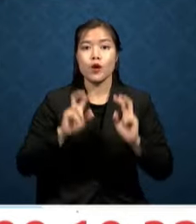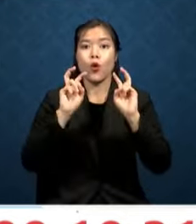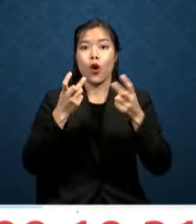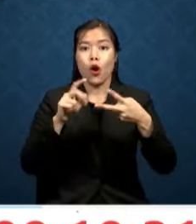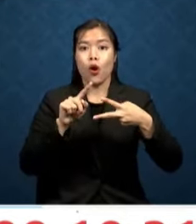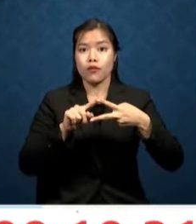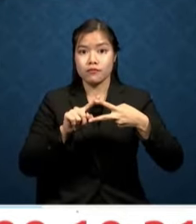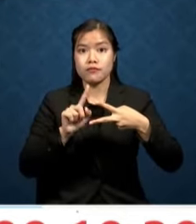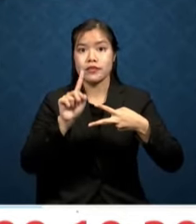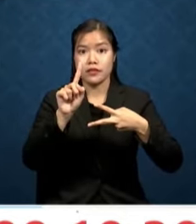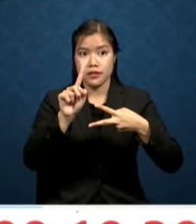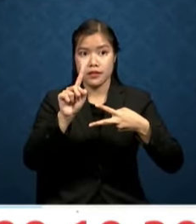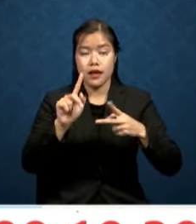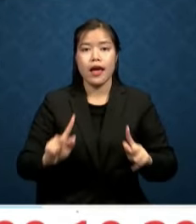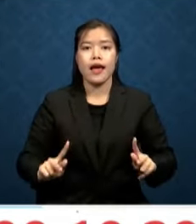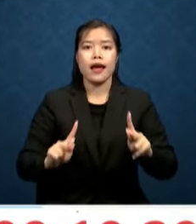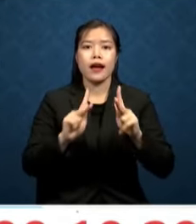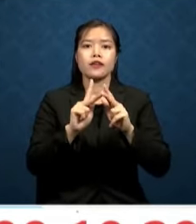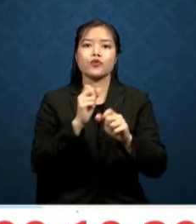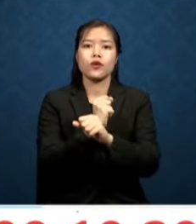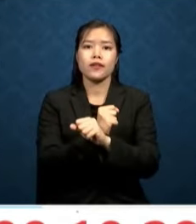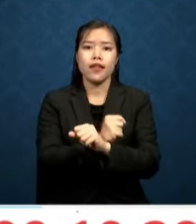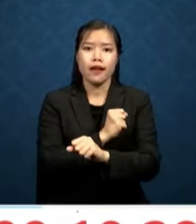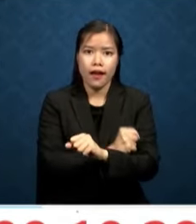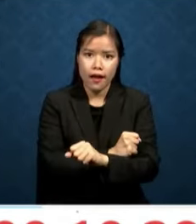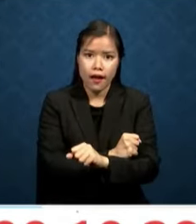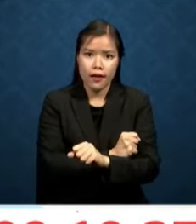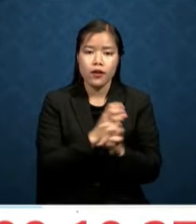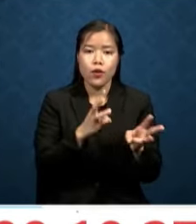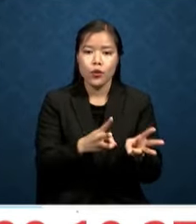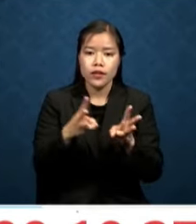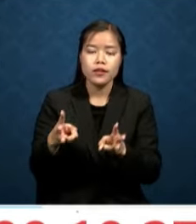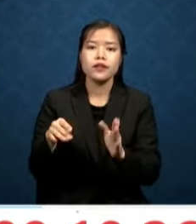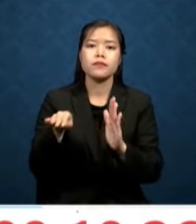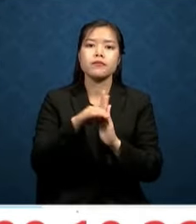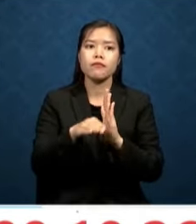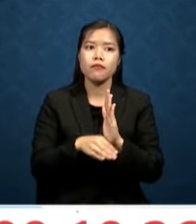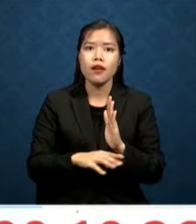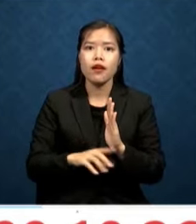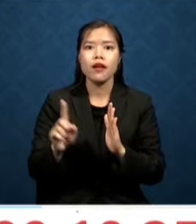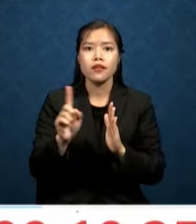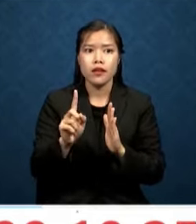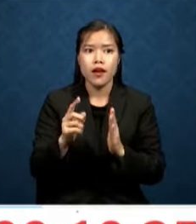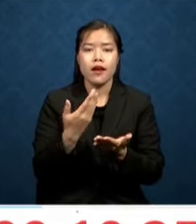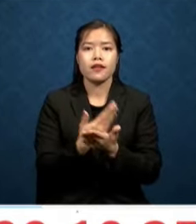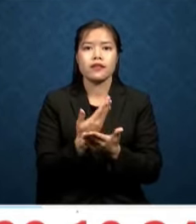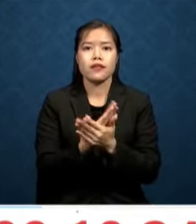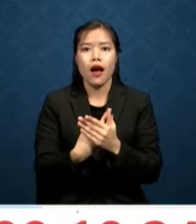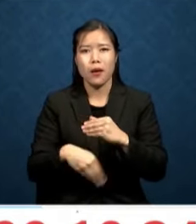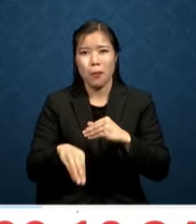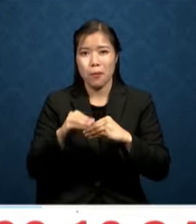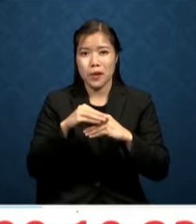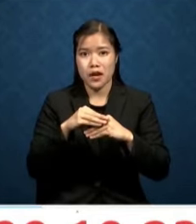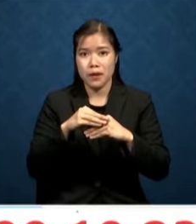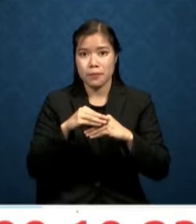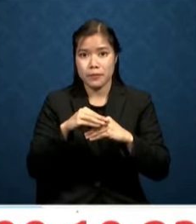นะครับว่ากระทรวงแรงงานมีมาตรการอะไรที่ให้หลักประกันการปรับค่าแรงขั้นต่ำที่400บา